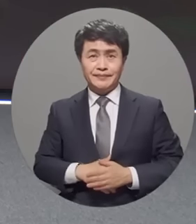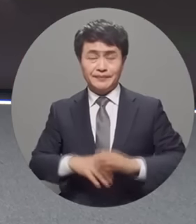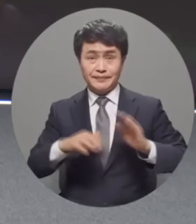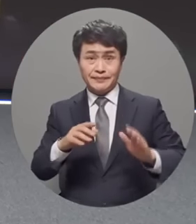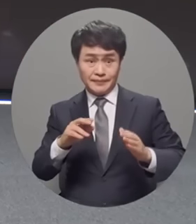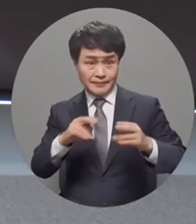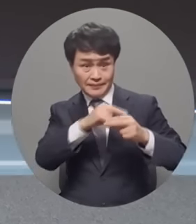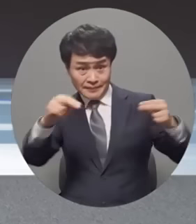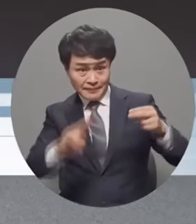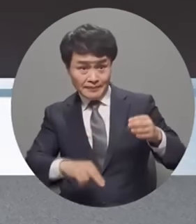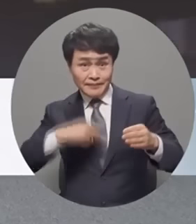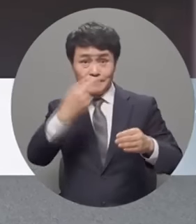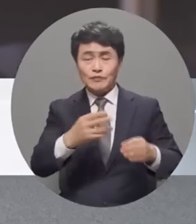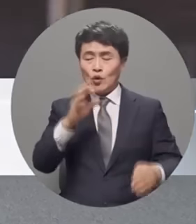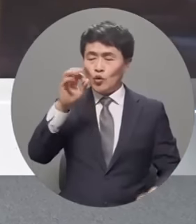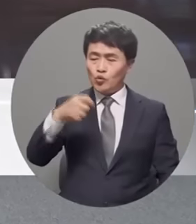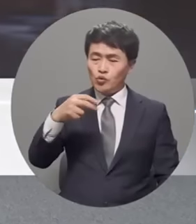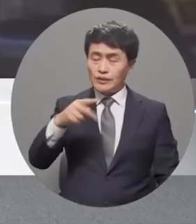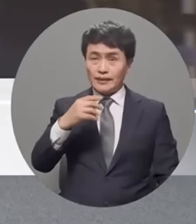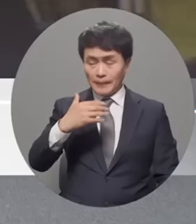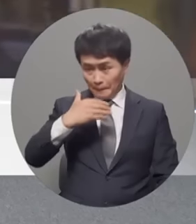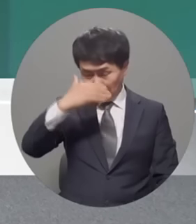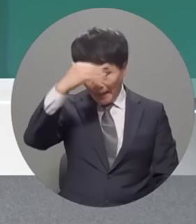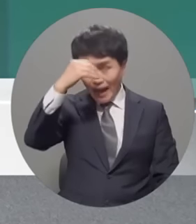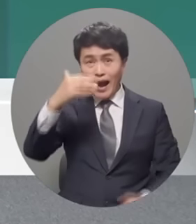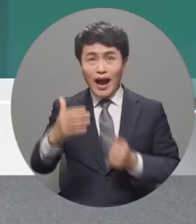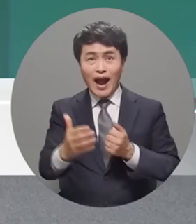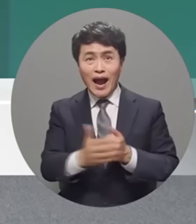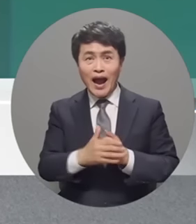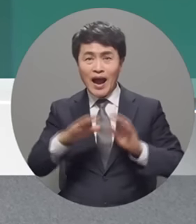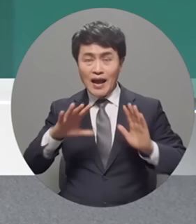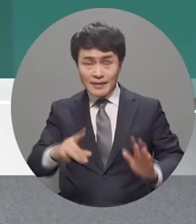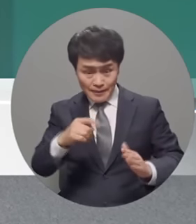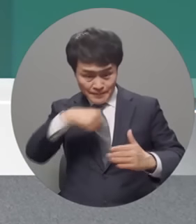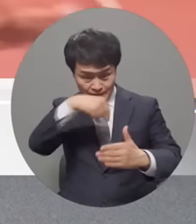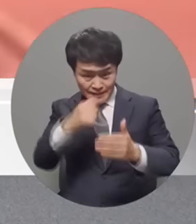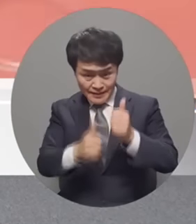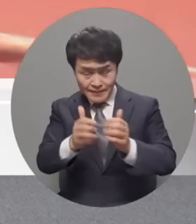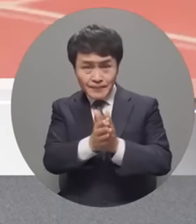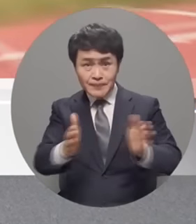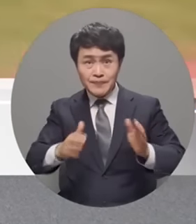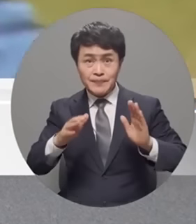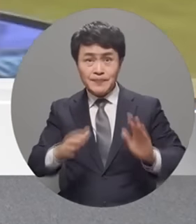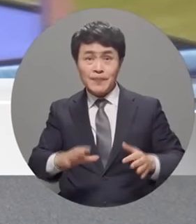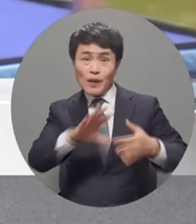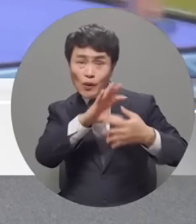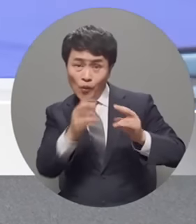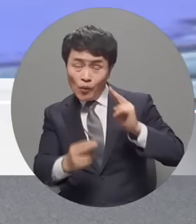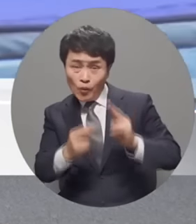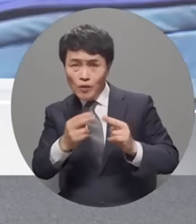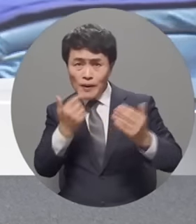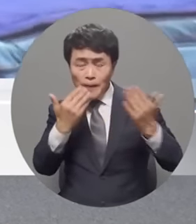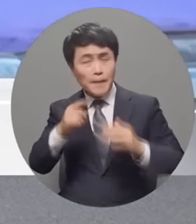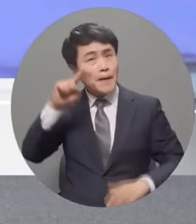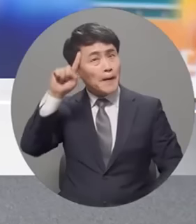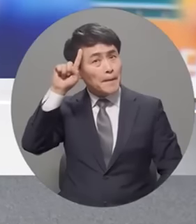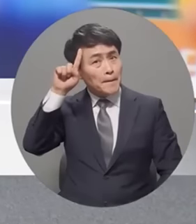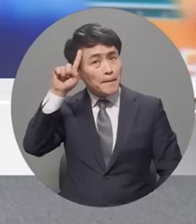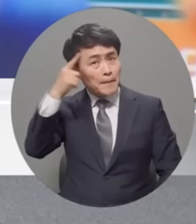높이뛰기의 우상혁 선수가 머리를 삭발하고 올 시즌 첫 실외 경기를 치렀습니다. 올림픽 경기를 정확히 100일